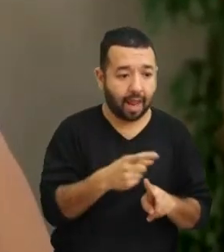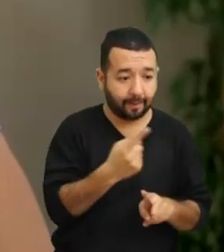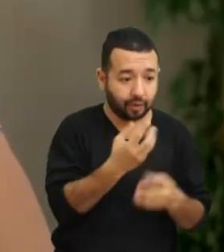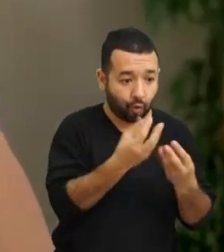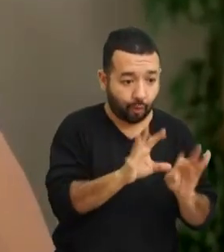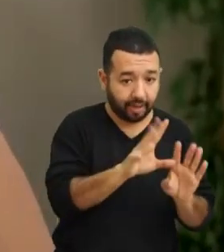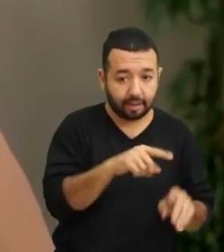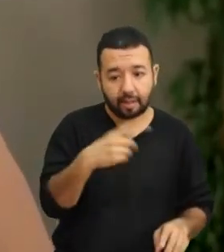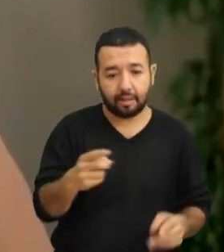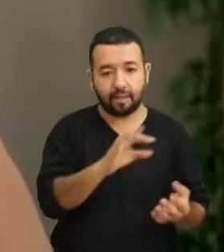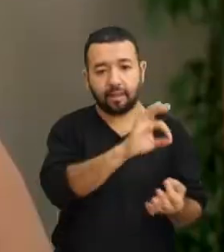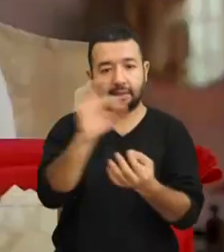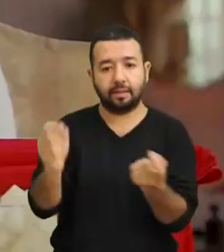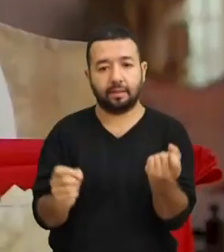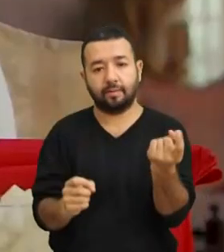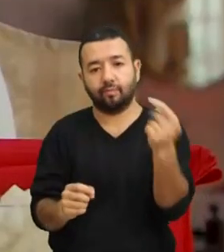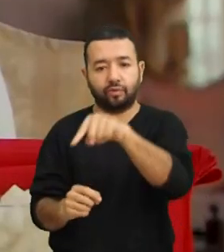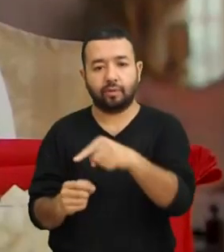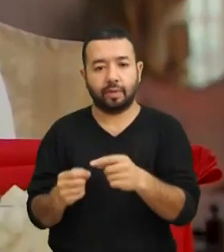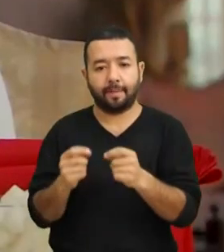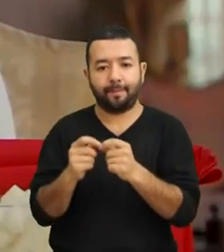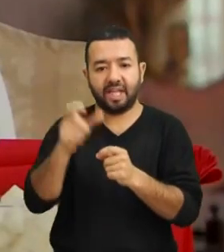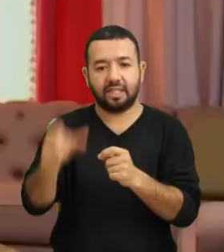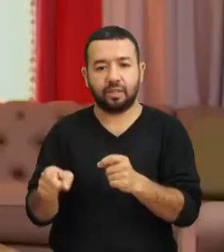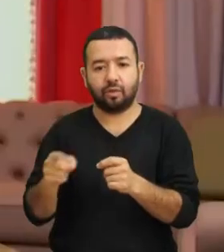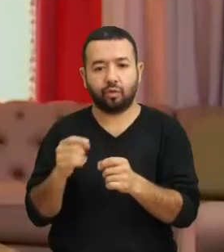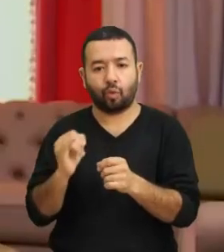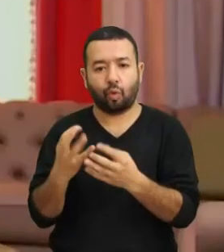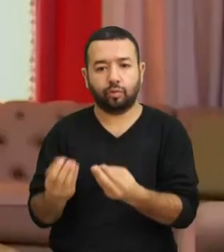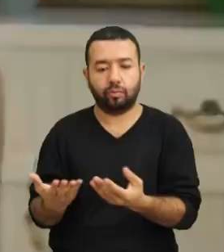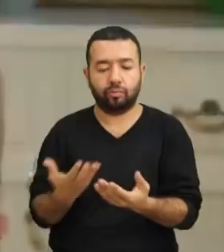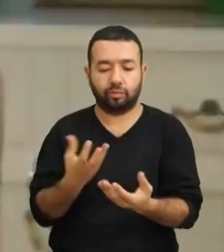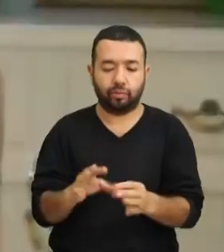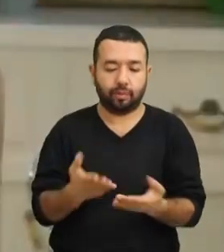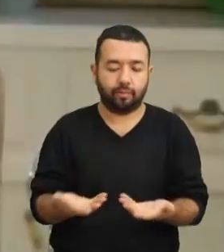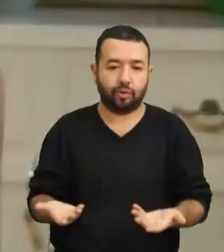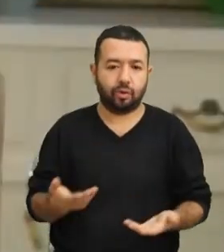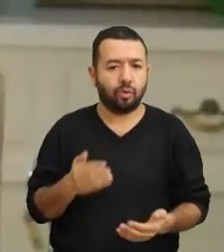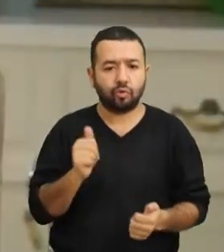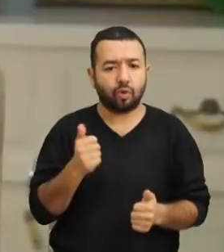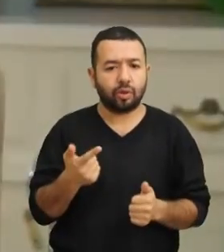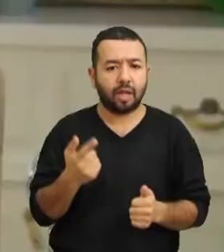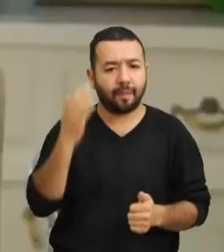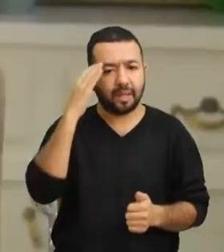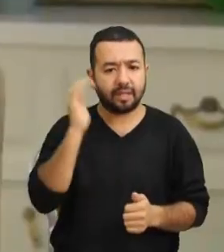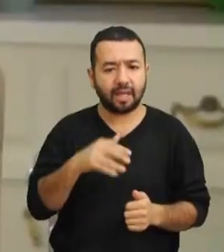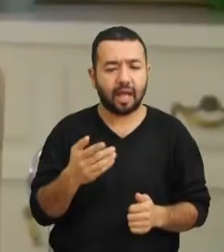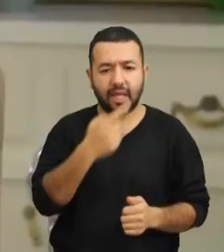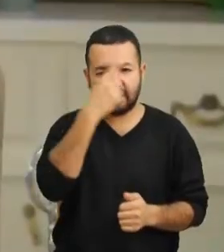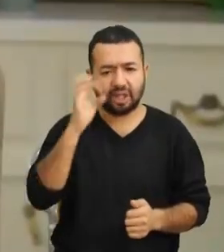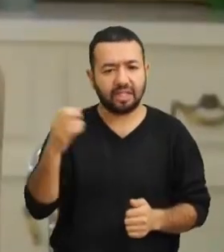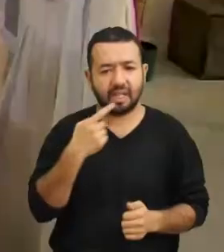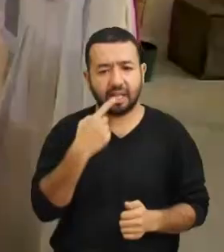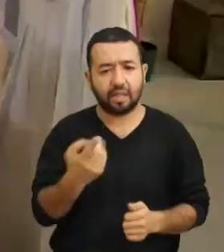gelmiyorsa... Bütün talihsizlikler Biricik'e geçtiği için. Ay yok canım daha neler ya. O zaman son günlerde başına gelen bütün bu talihsizlikleri